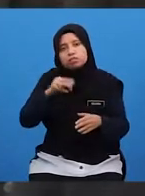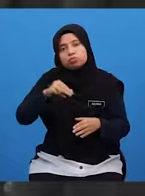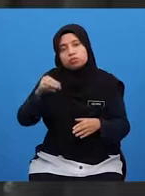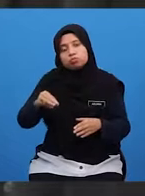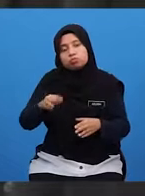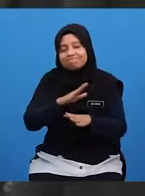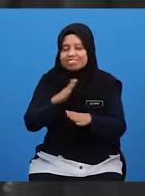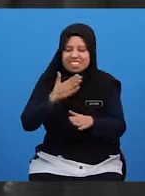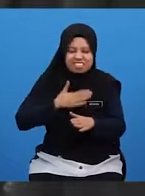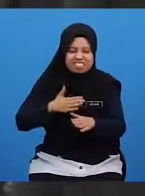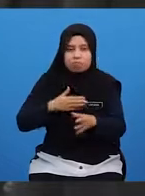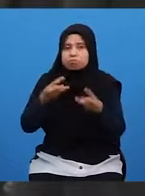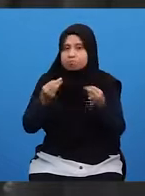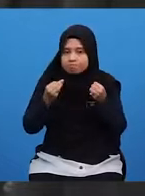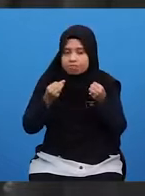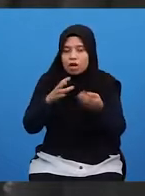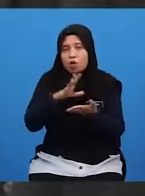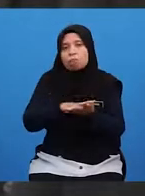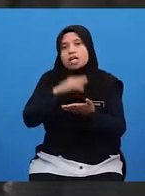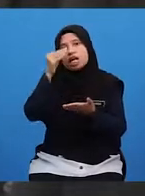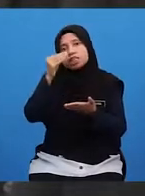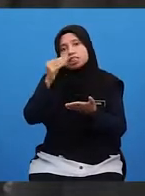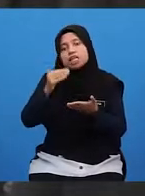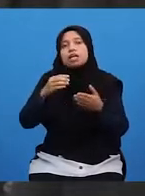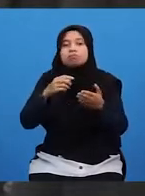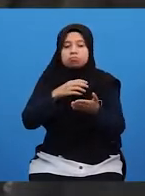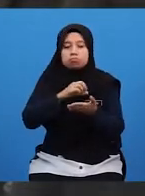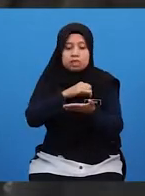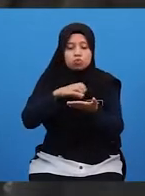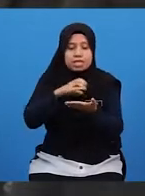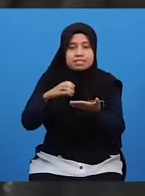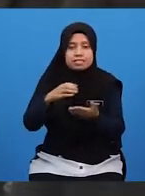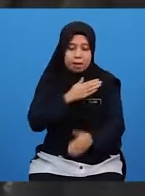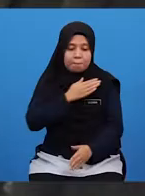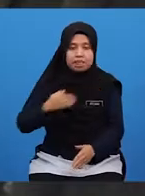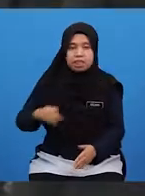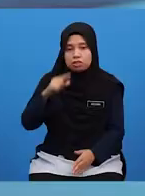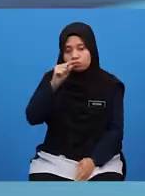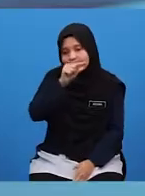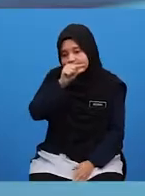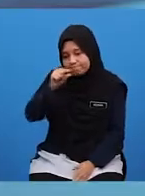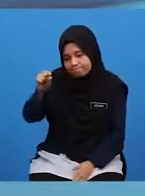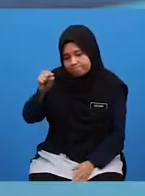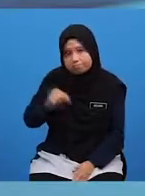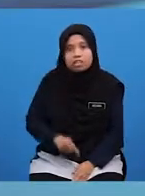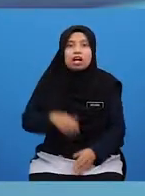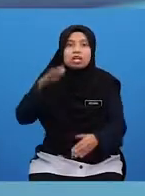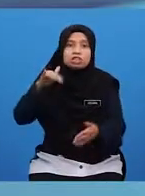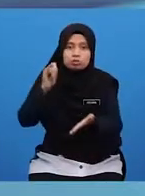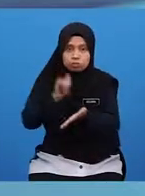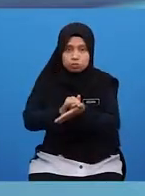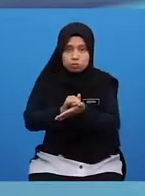sudah tidak sabar lagi untuk mempelajari teknik mencanting batik lukis satu lapis. Sebelum